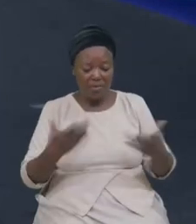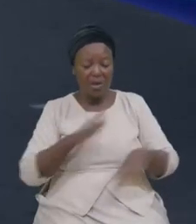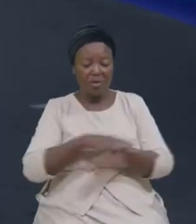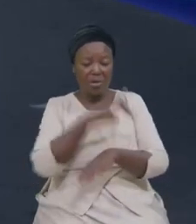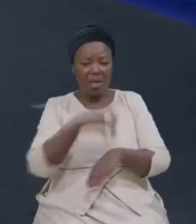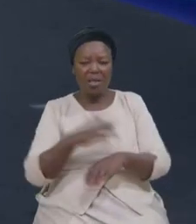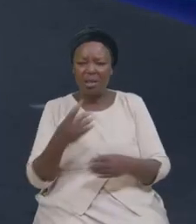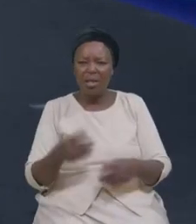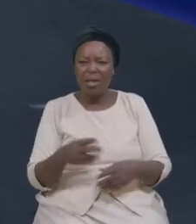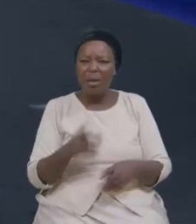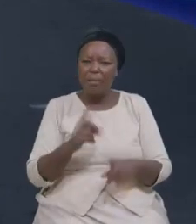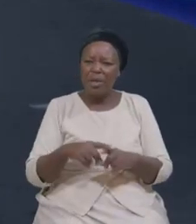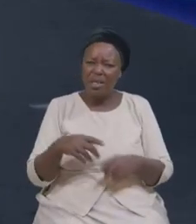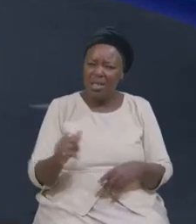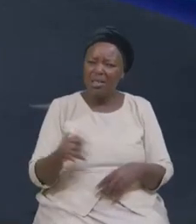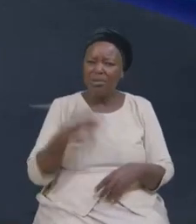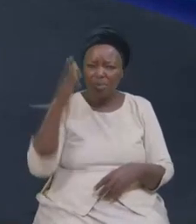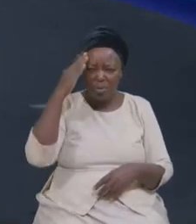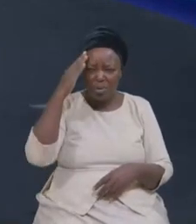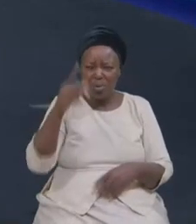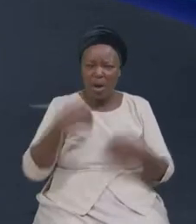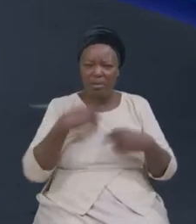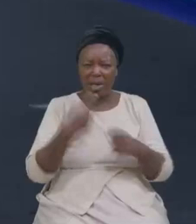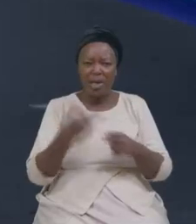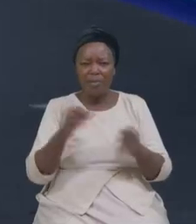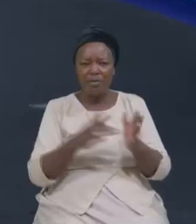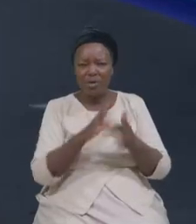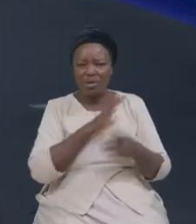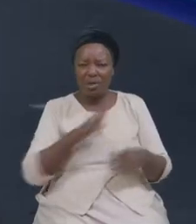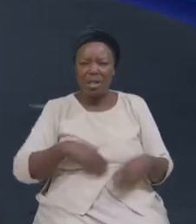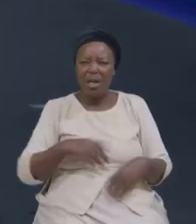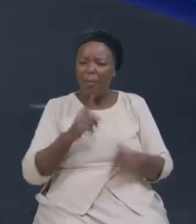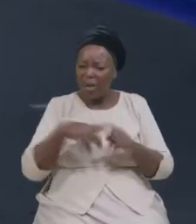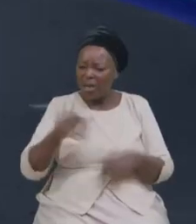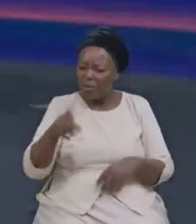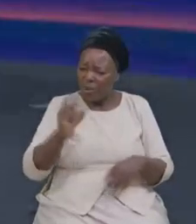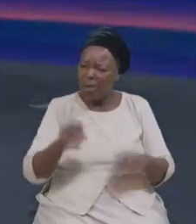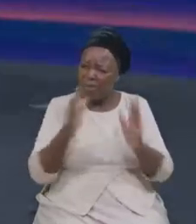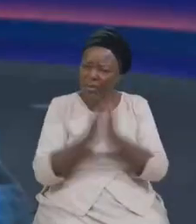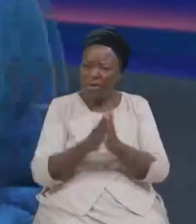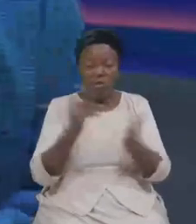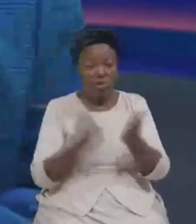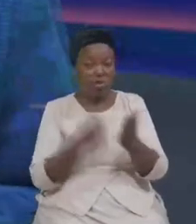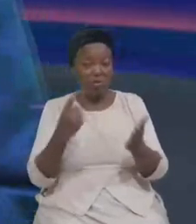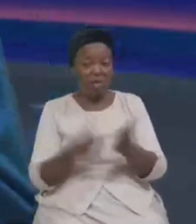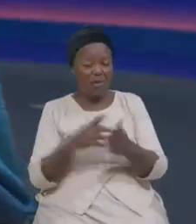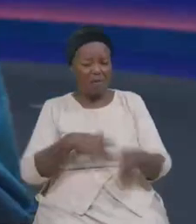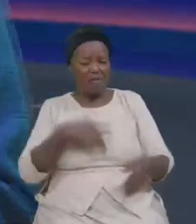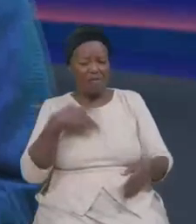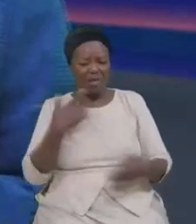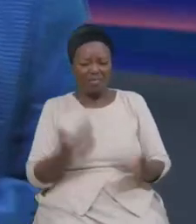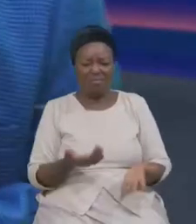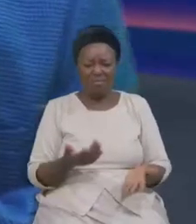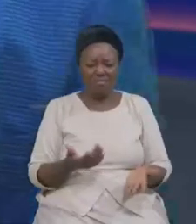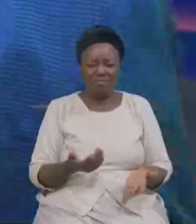Mais nous devons faire plus que pleurer. Nous nous plaignons. Parfois, ce n'est même pas approprié. Nous nous plaignons à la mauvaise